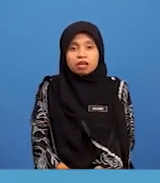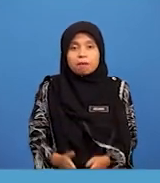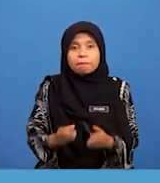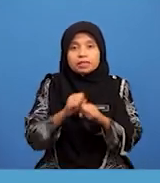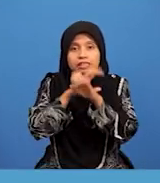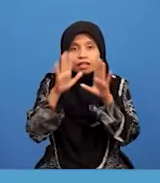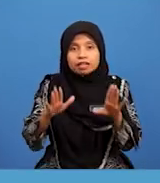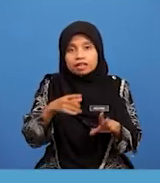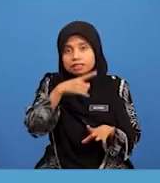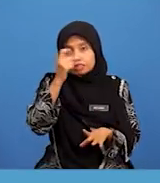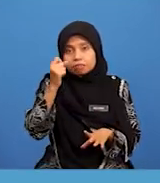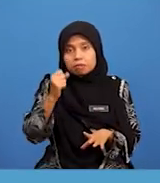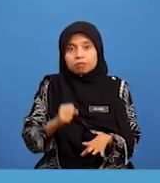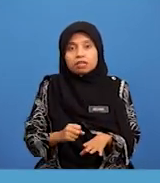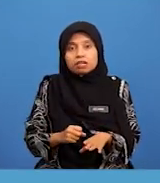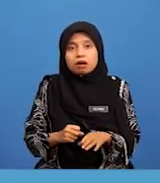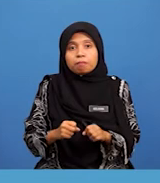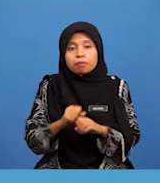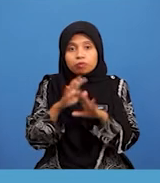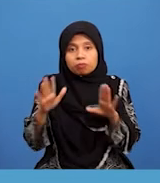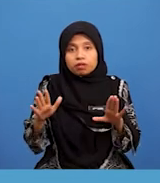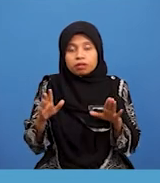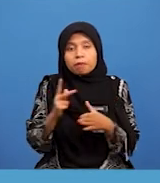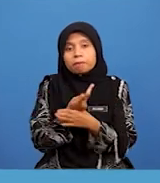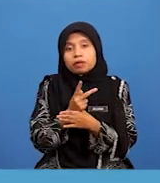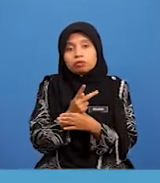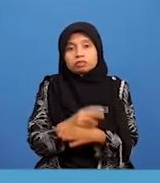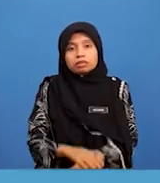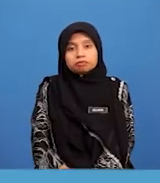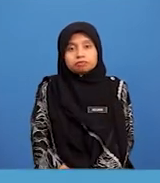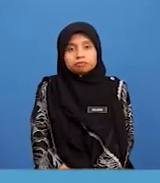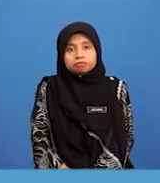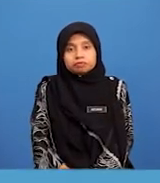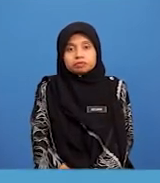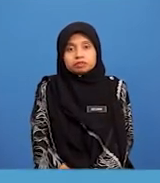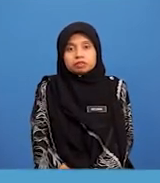Seterusnya, menerangkan sebab pembubaran perkongsian.